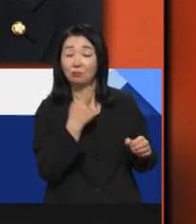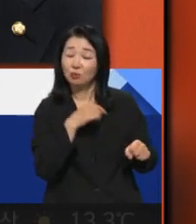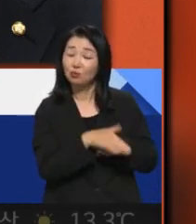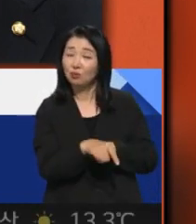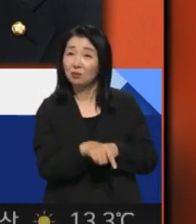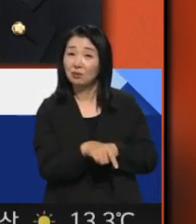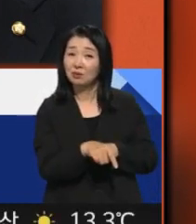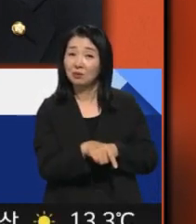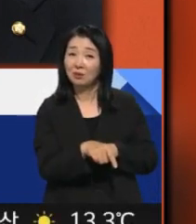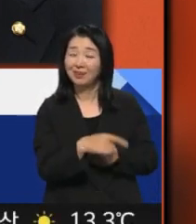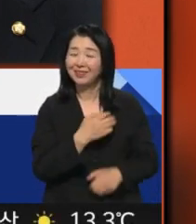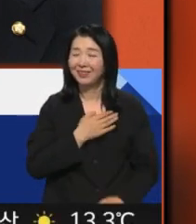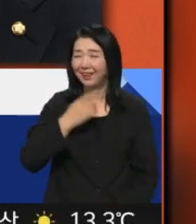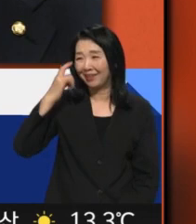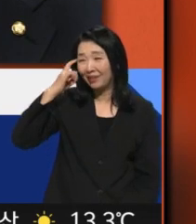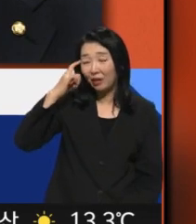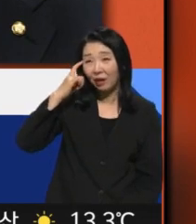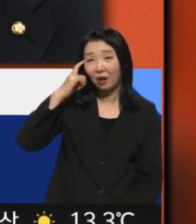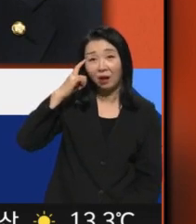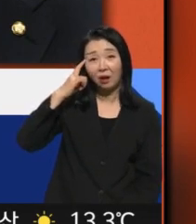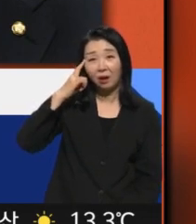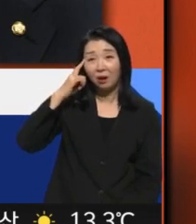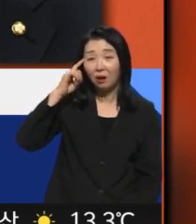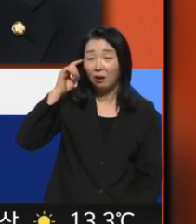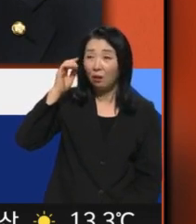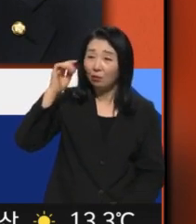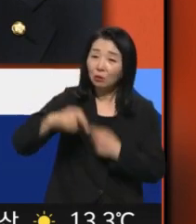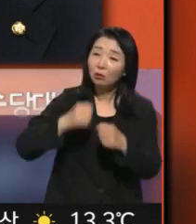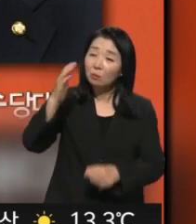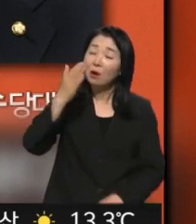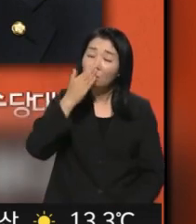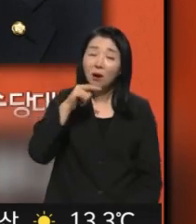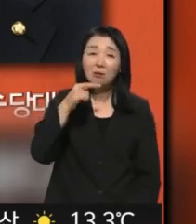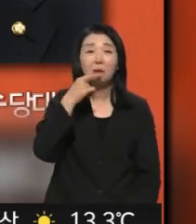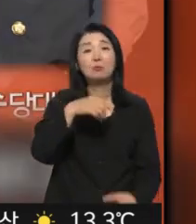싶은 말, 자기 의견들 내는 게 민주국가 아니겠습니까?